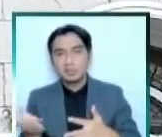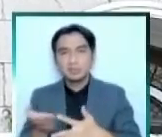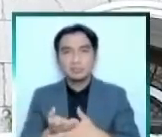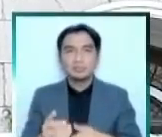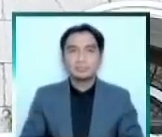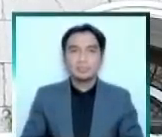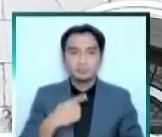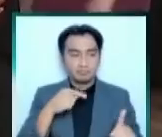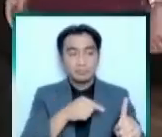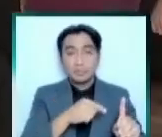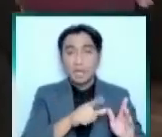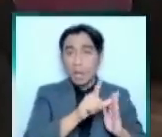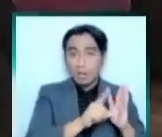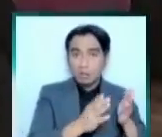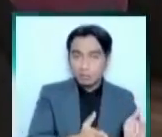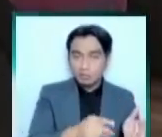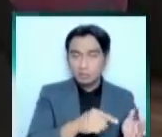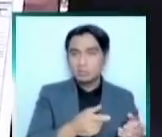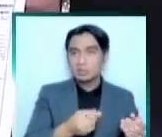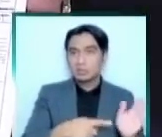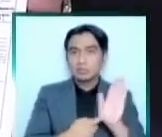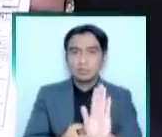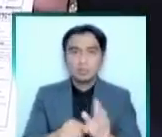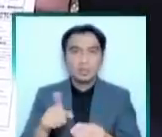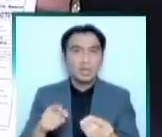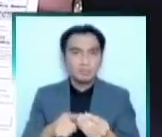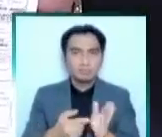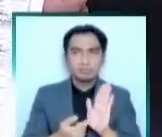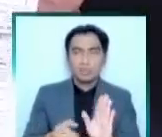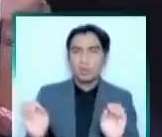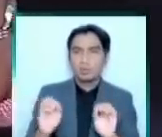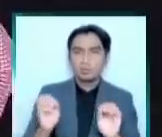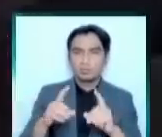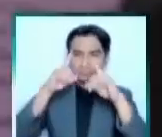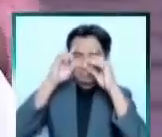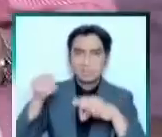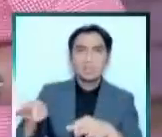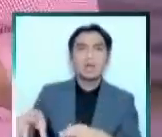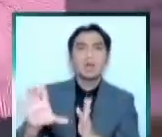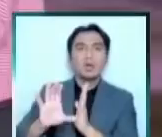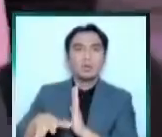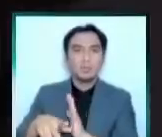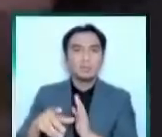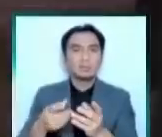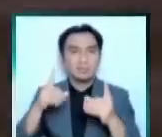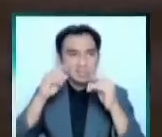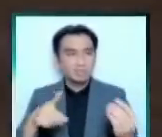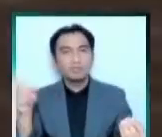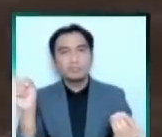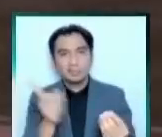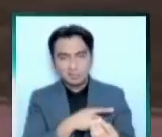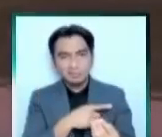kanyang abogado sa COMELEC, kabilang sa mga ipinunto, wala raw jurisdiction ng COMELEC na magdesisyon sa kwalifikasyon ni